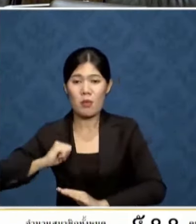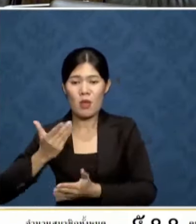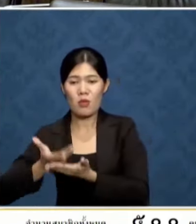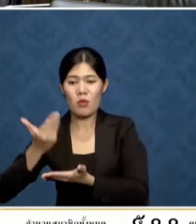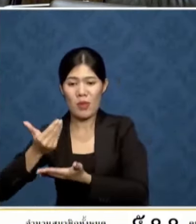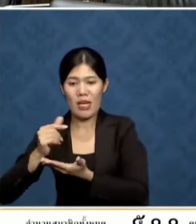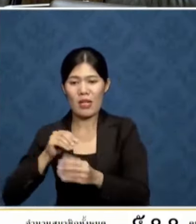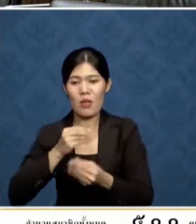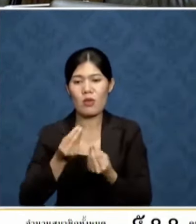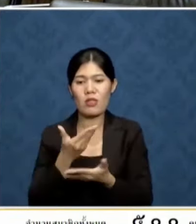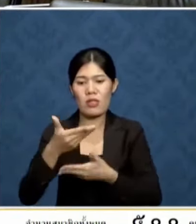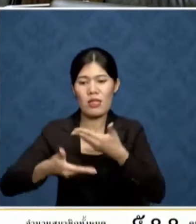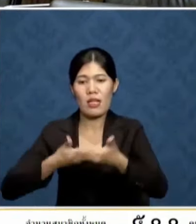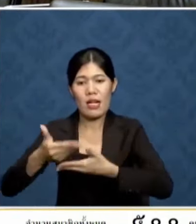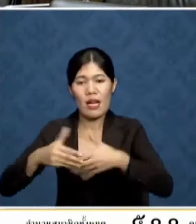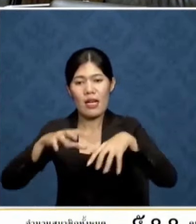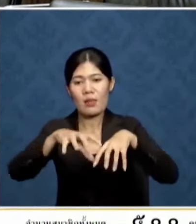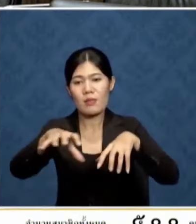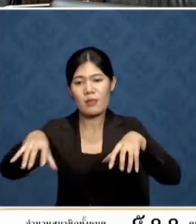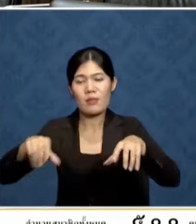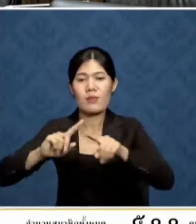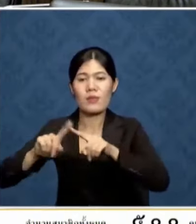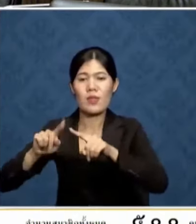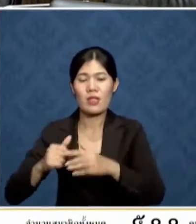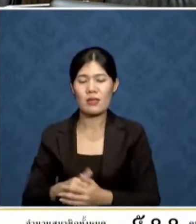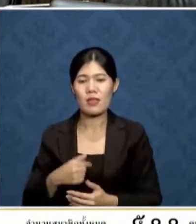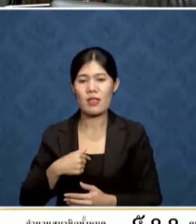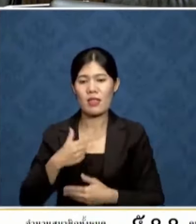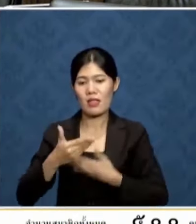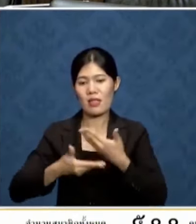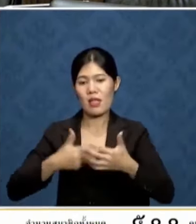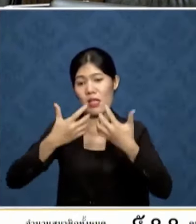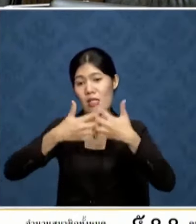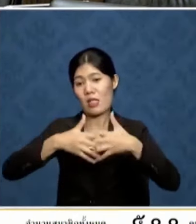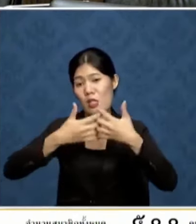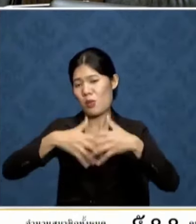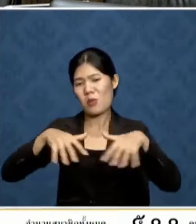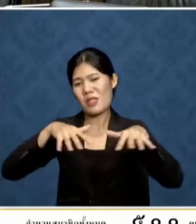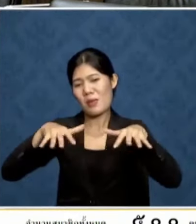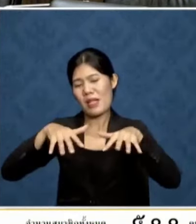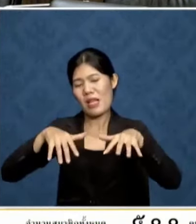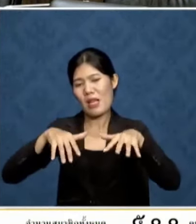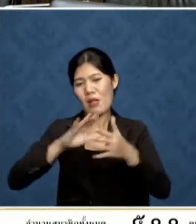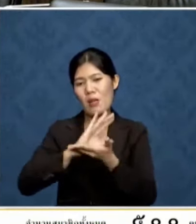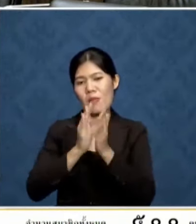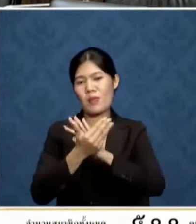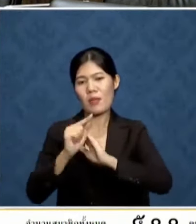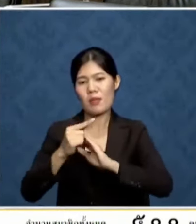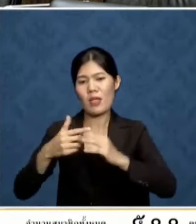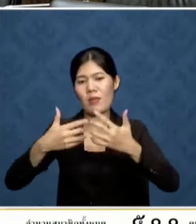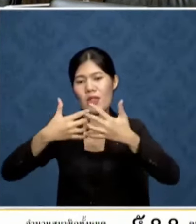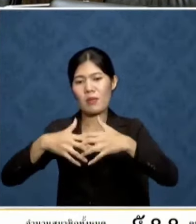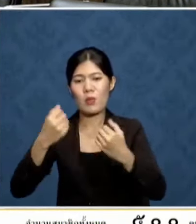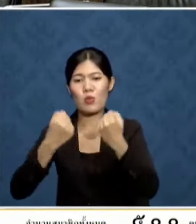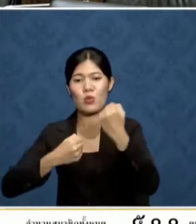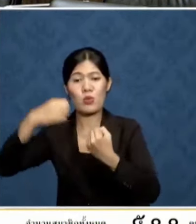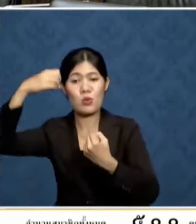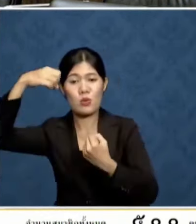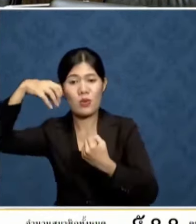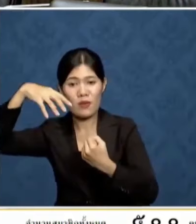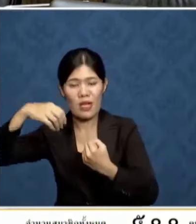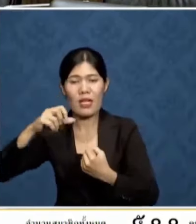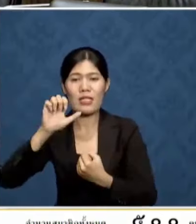ครับจากอุตสาหกรรมยานยนต์สันดาครับเราจะทรานฟอร์มไปเป็น EVได้หรือไม่ครับทุกวันนี้ไม่ใช่เราไม่ทำนะครับเข้าใจว่าทางกรมพัฒนาฝี